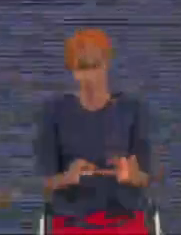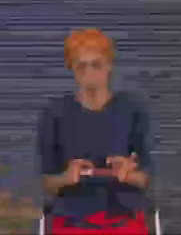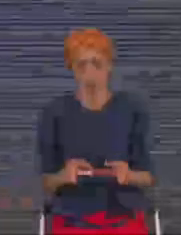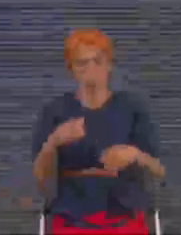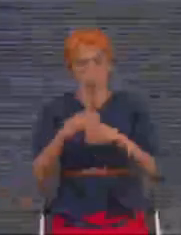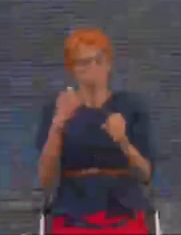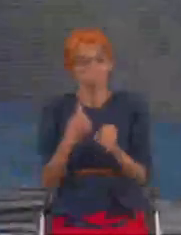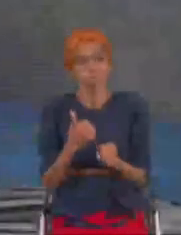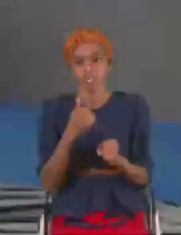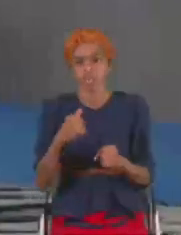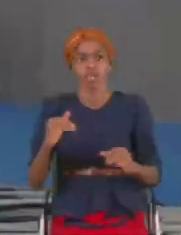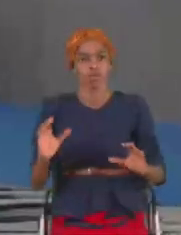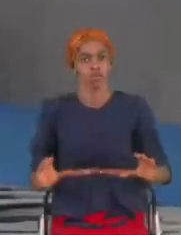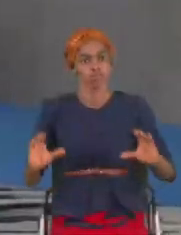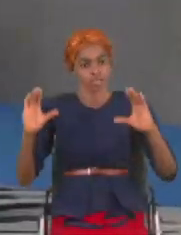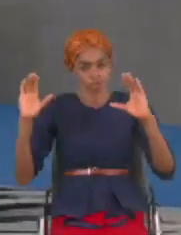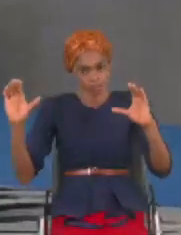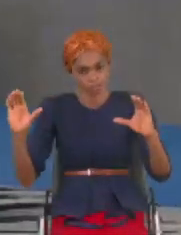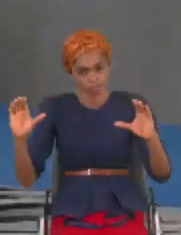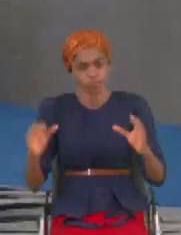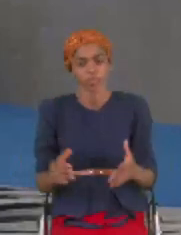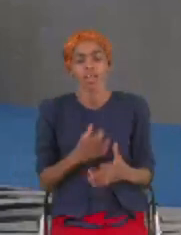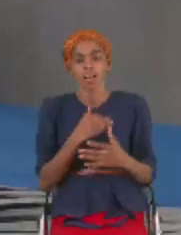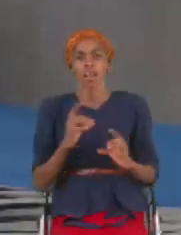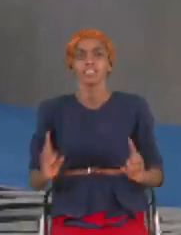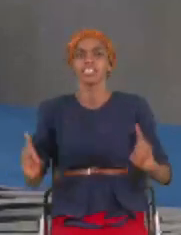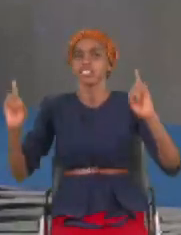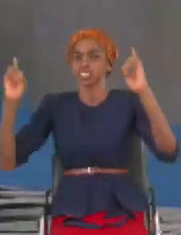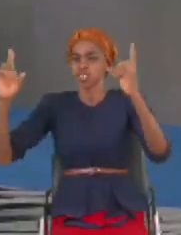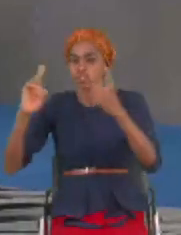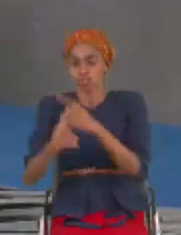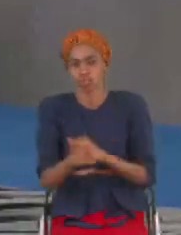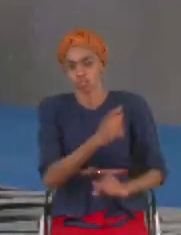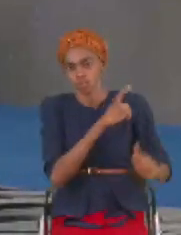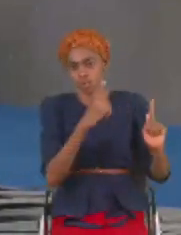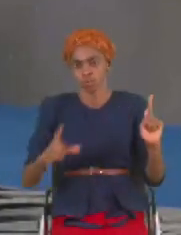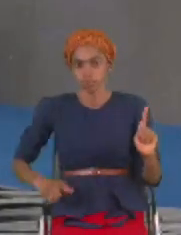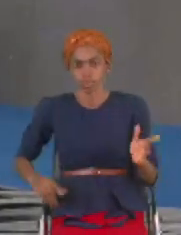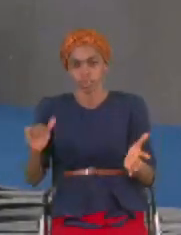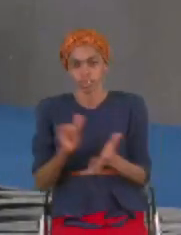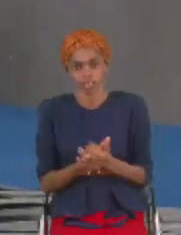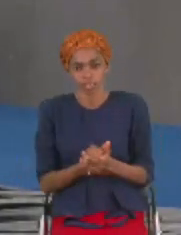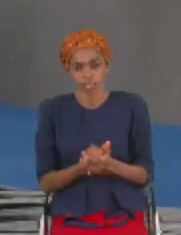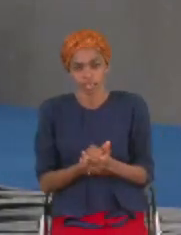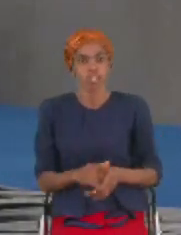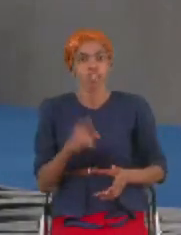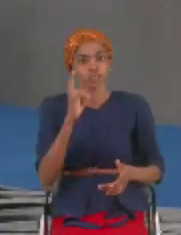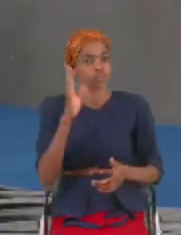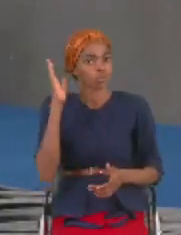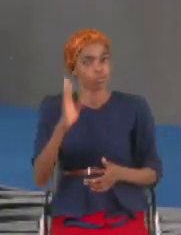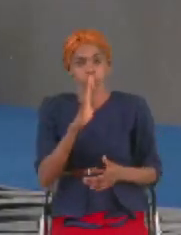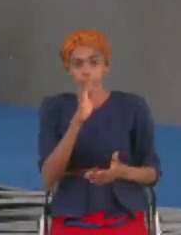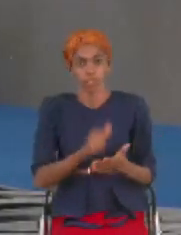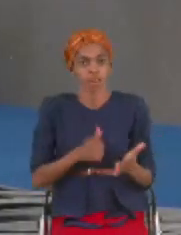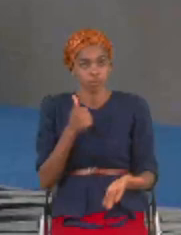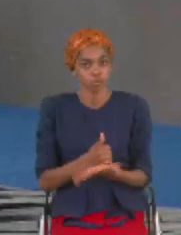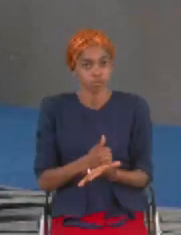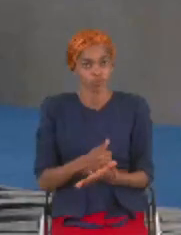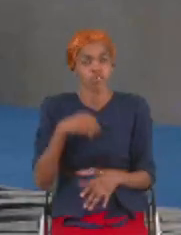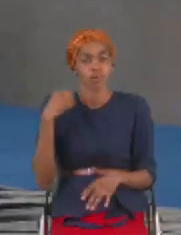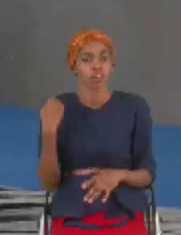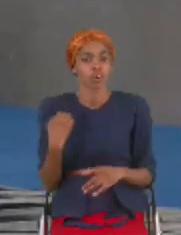décision fin d'engagement et dédicaces au seigneur quand tu seras et pro